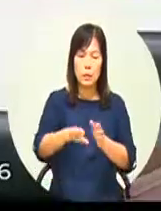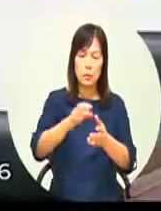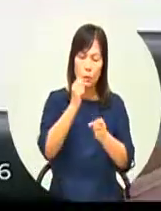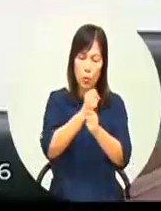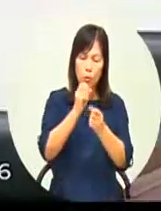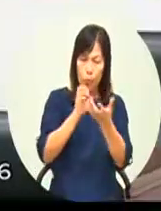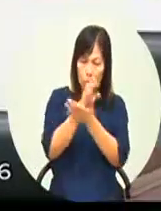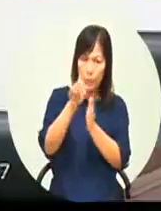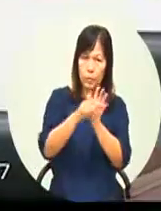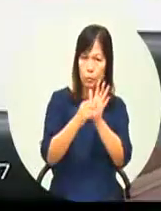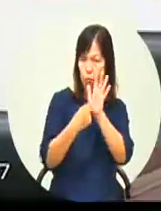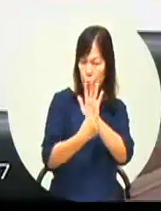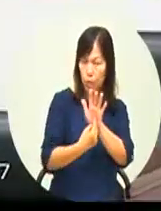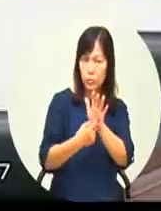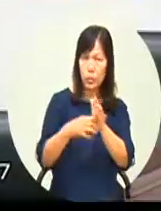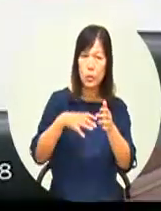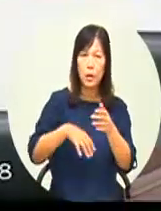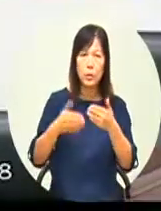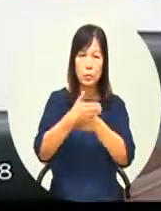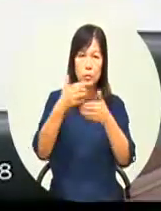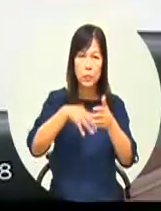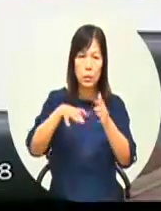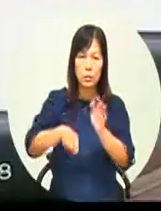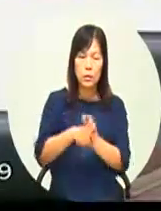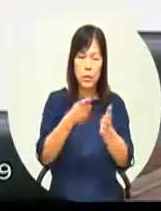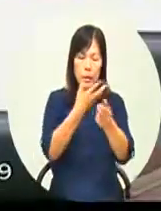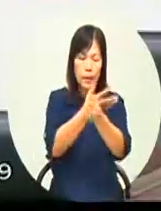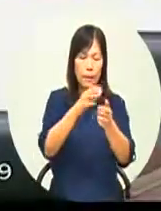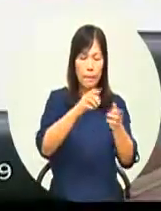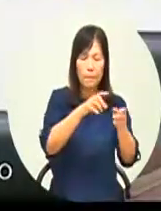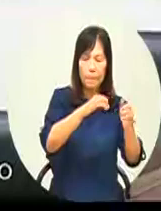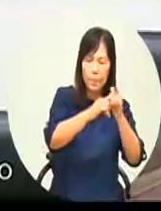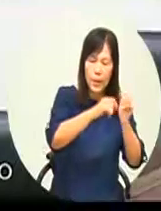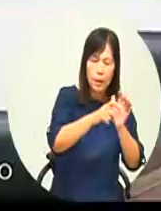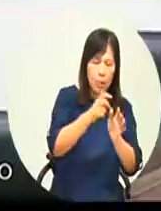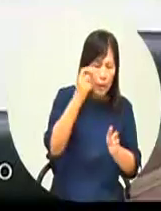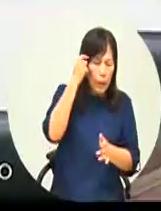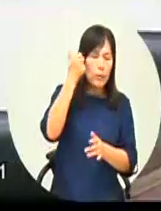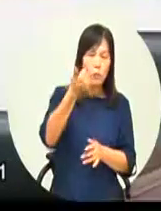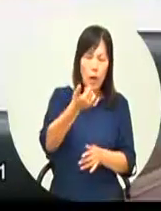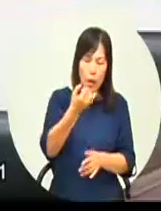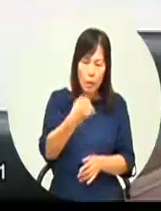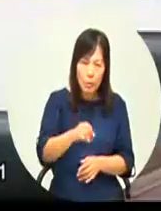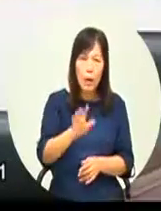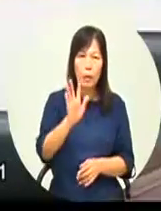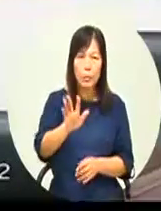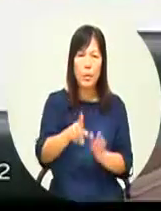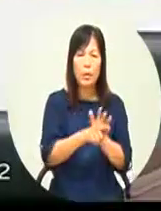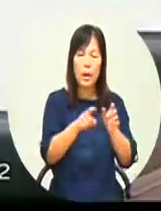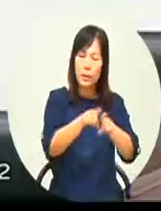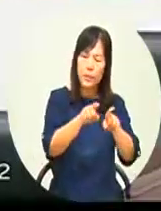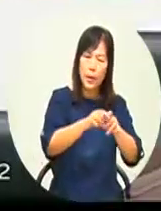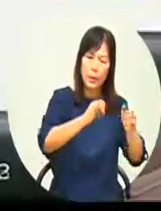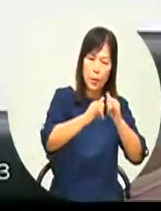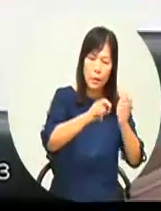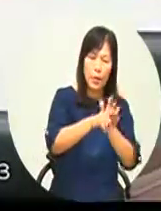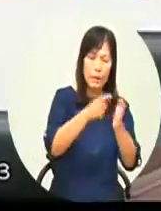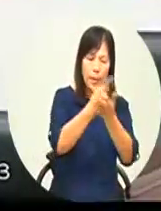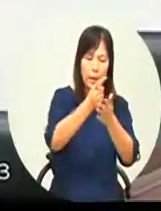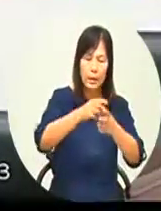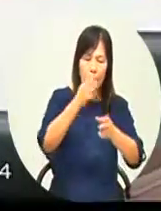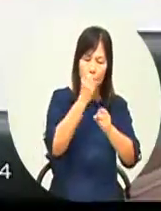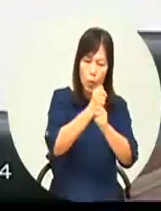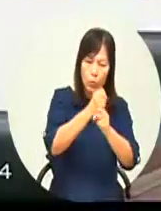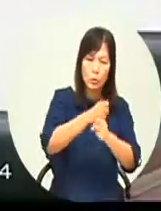当中哦，就是交通局最容易让民众感受好或不好，因为大部分的民众上下班都在路上，所以